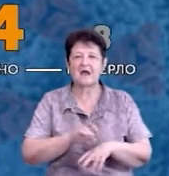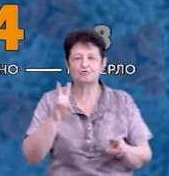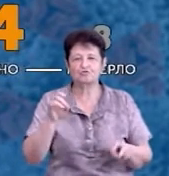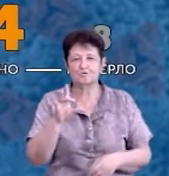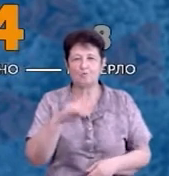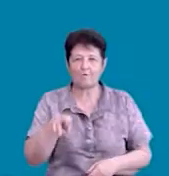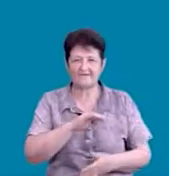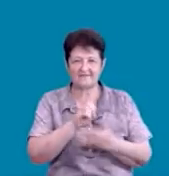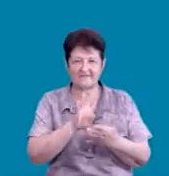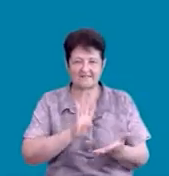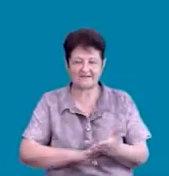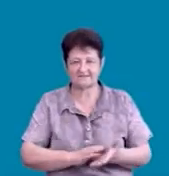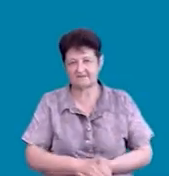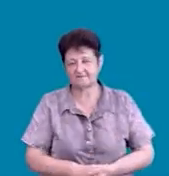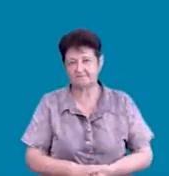COVID-19.